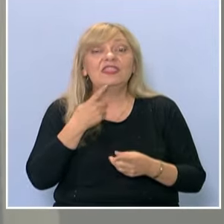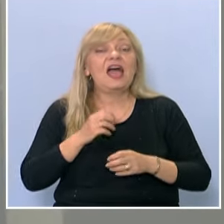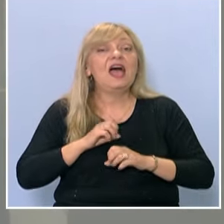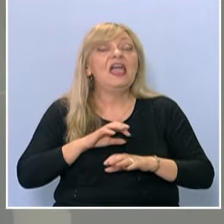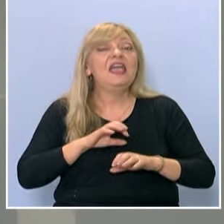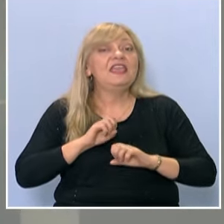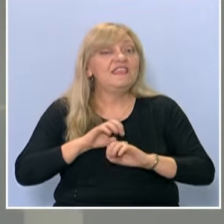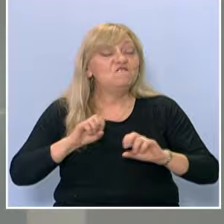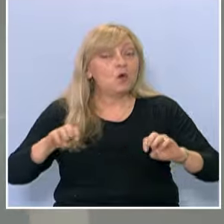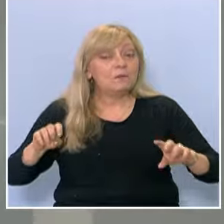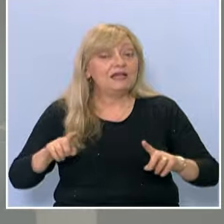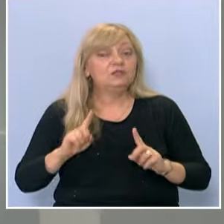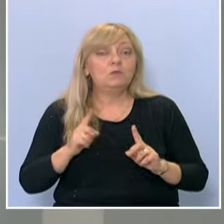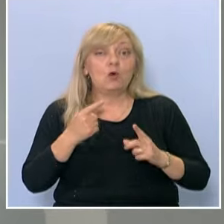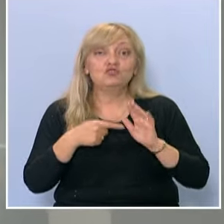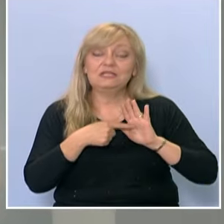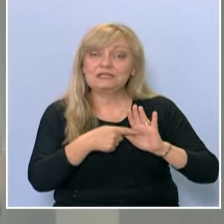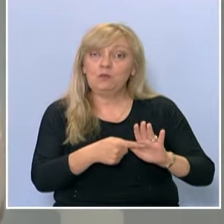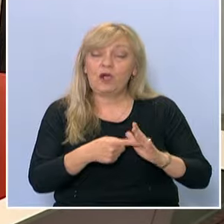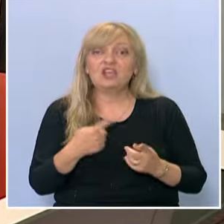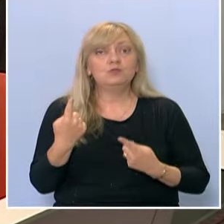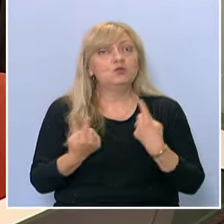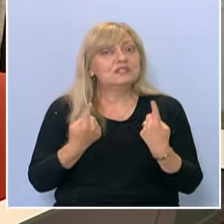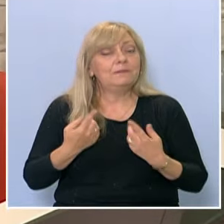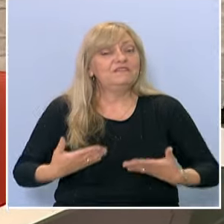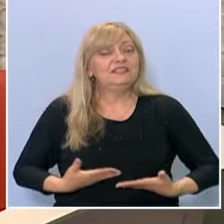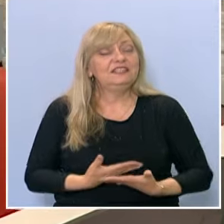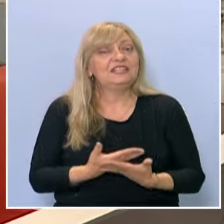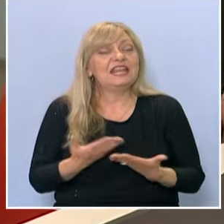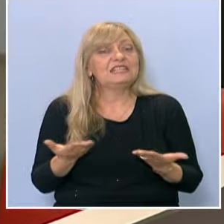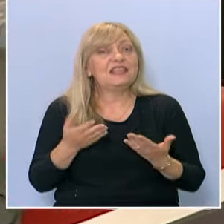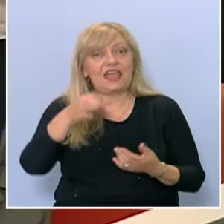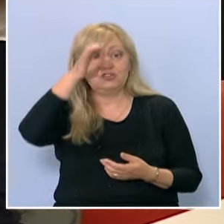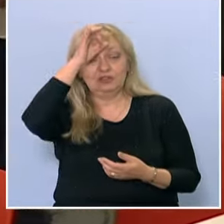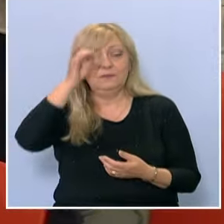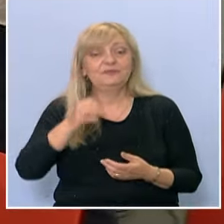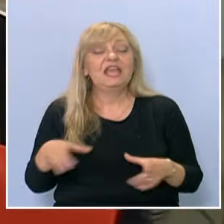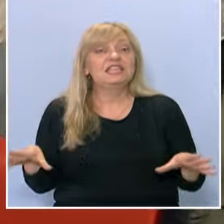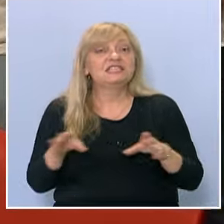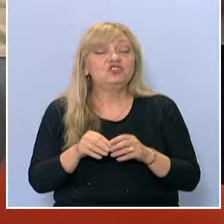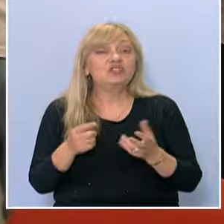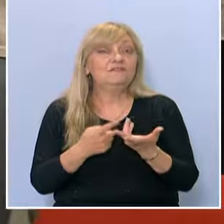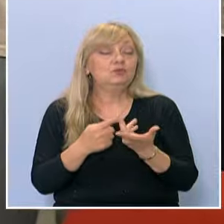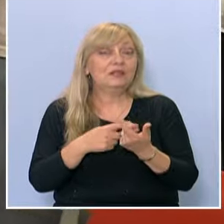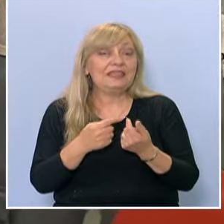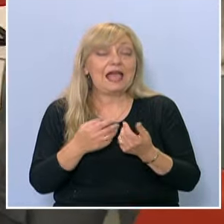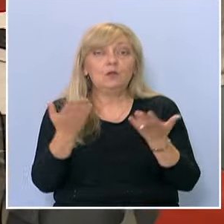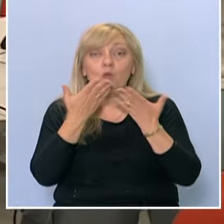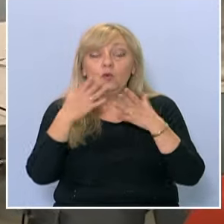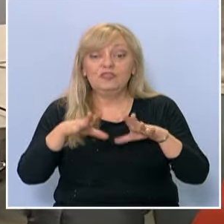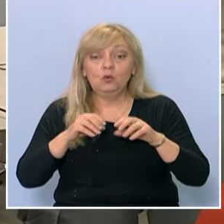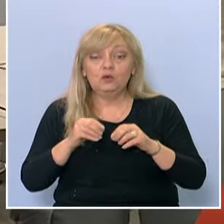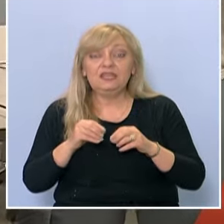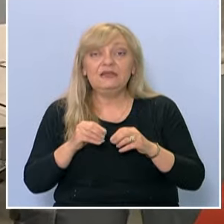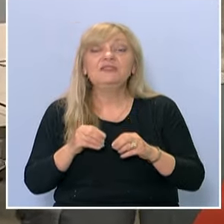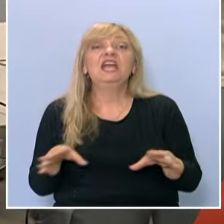по забавен и интересен за учениците начин. Съчетаването на няколко науки помага за по-лесното научаване на всички, обобщава STEM